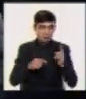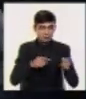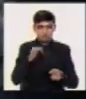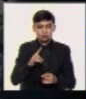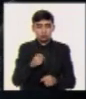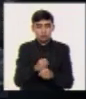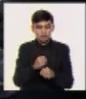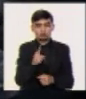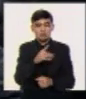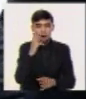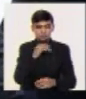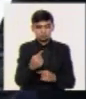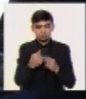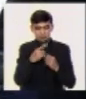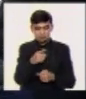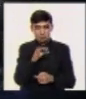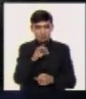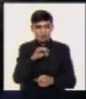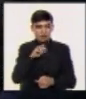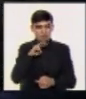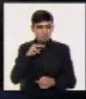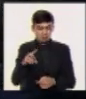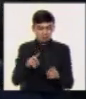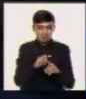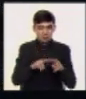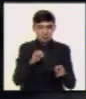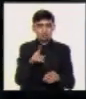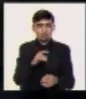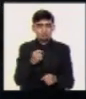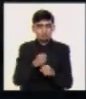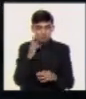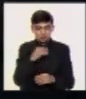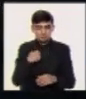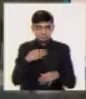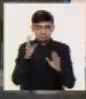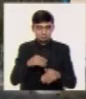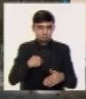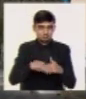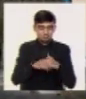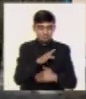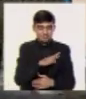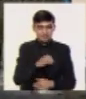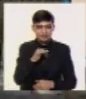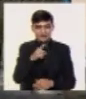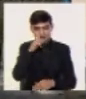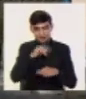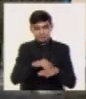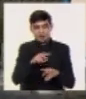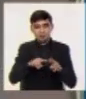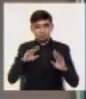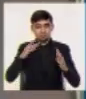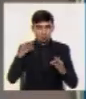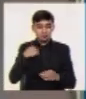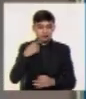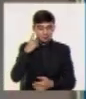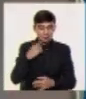істейсің, не қолыңнан келеді, сендер оралмаңдар деді. Не қолыңнан келеді, сонымен қысқаның кейін кетесің алдыңа деді. Ол мұндағы әкімдік аталмыш жағдайдан